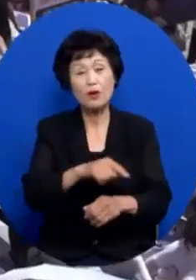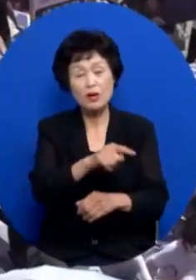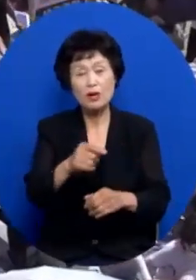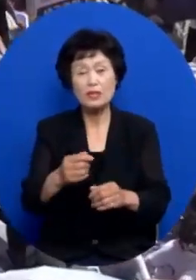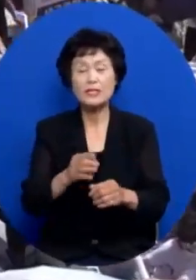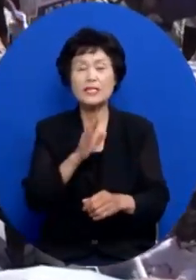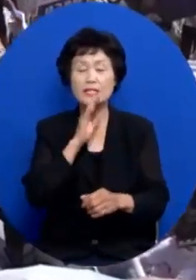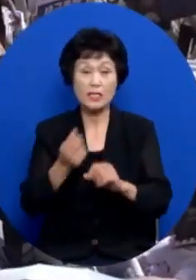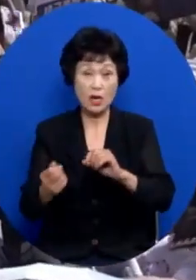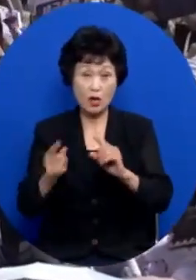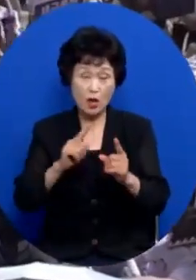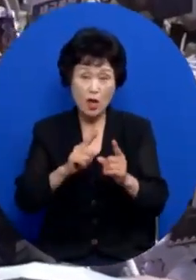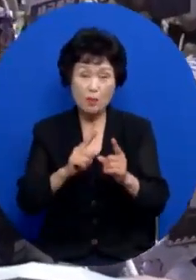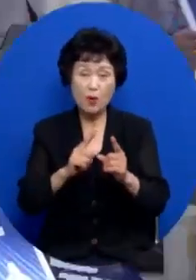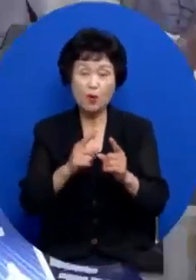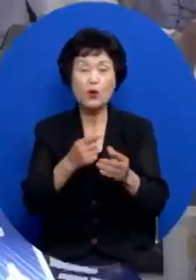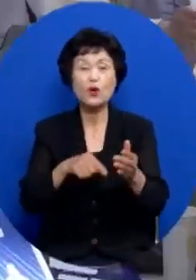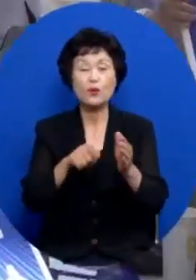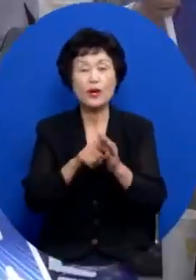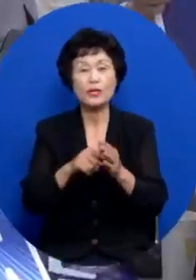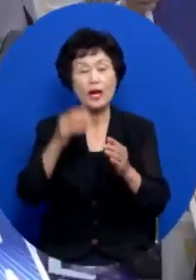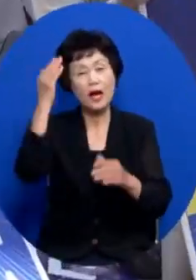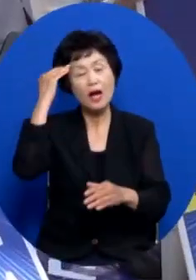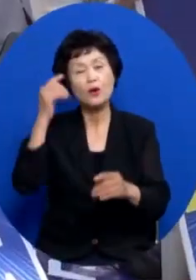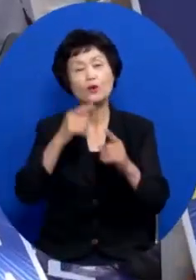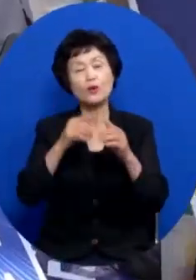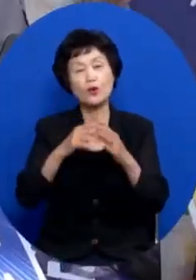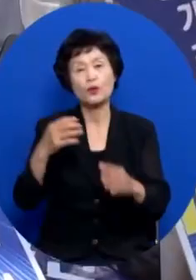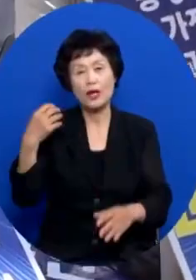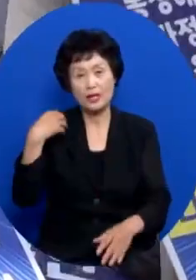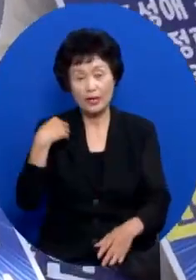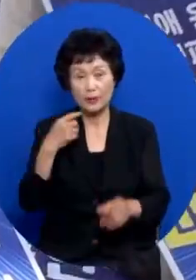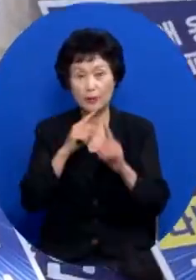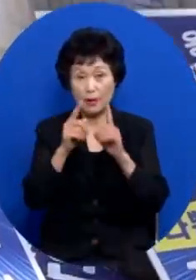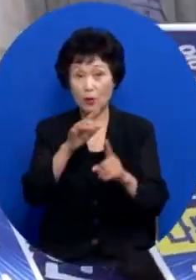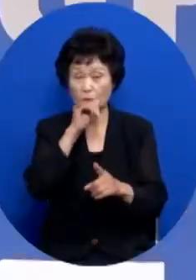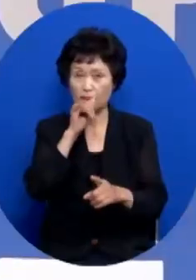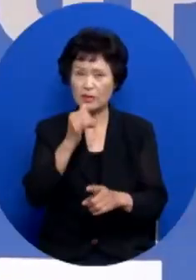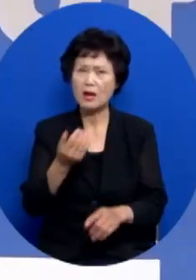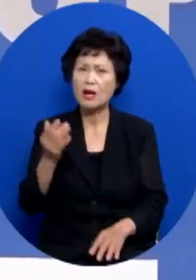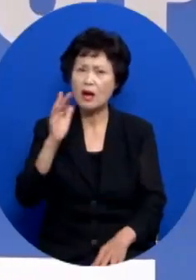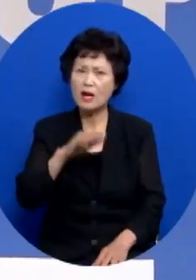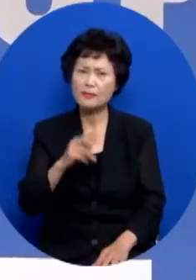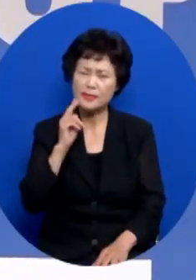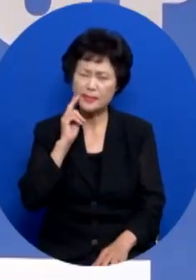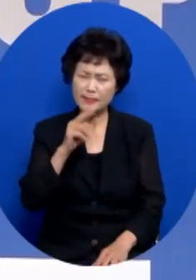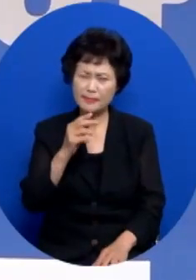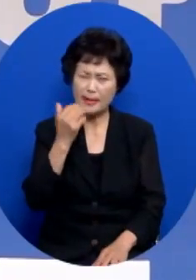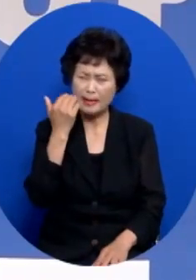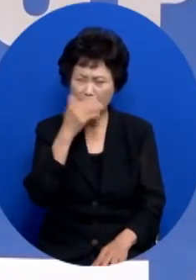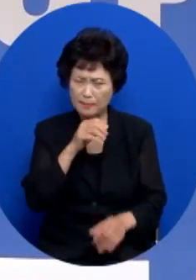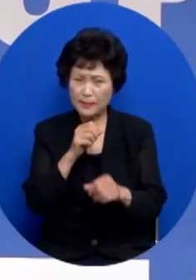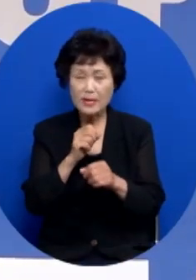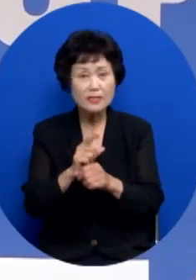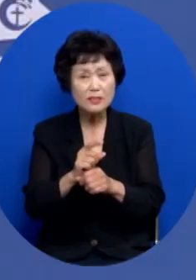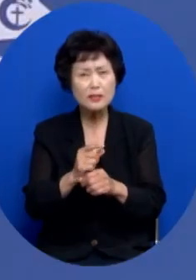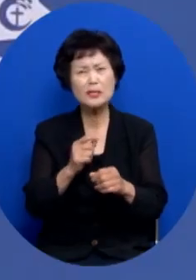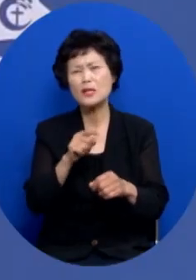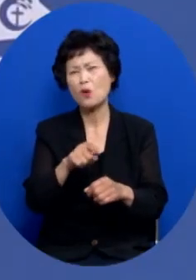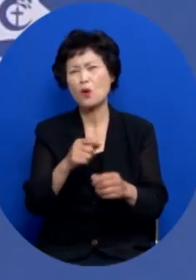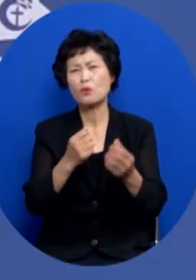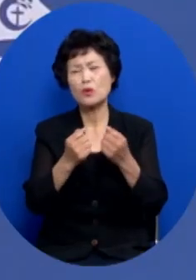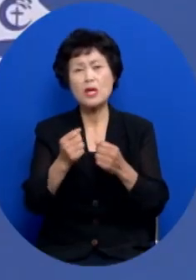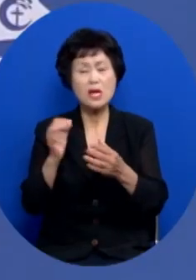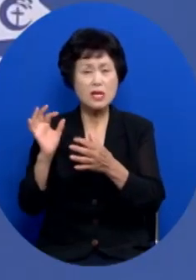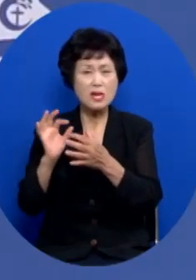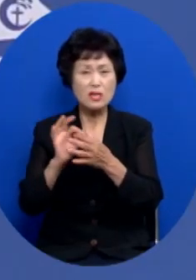회복으로 인도할 한국교회의 역할을 강조했습니다. 네. 하지만 심각한 음란성과 선정성에도 불구하고